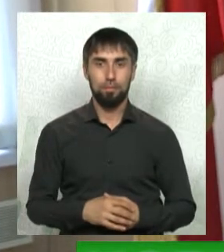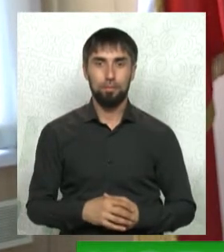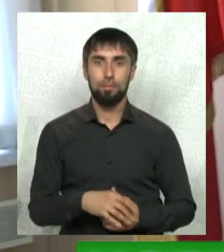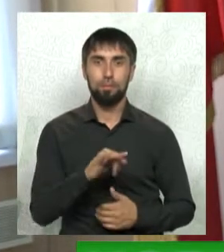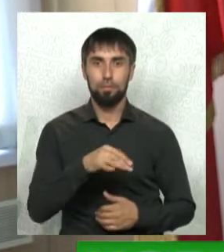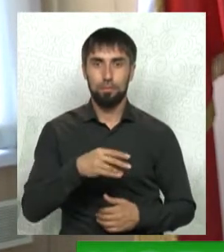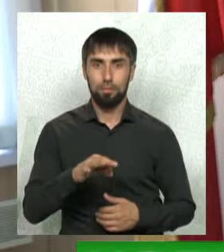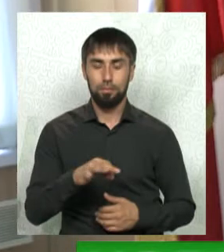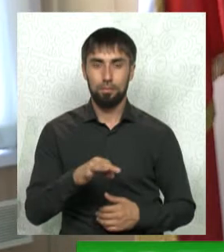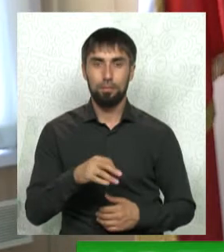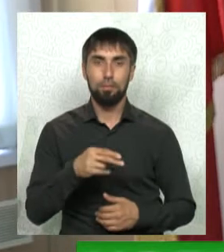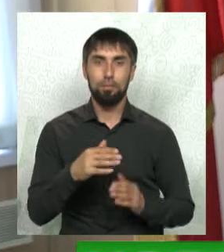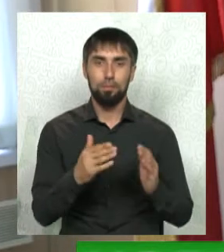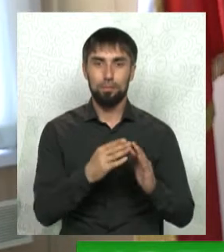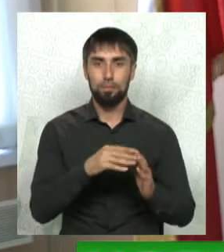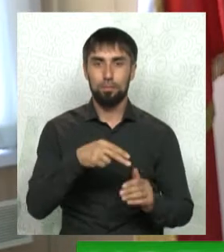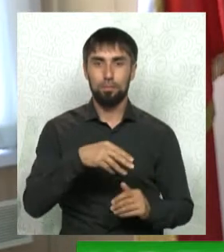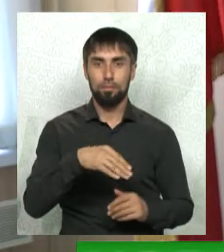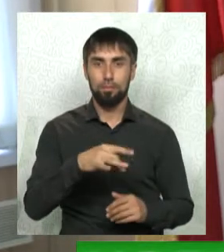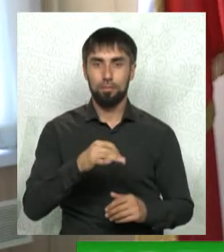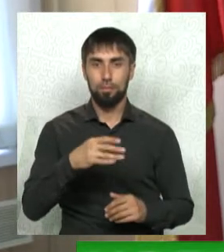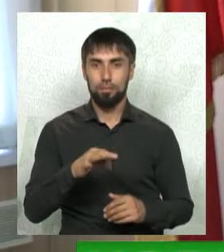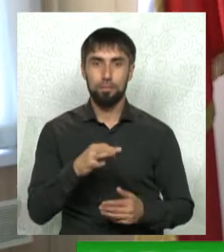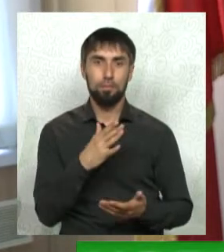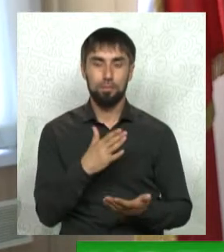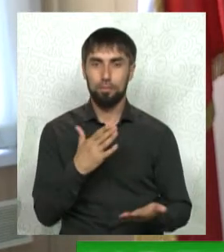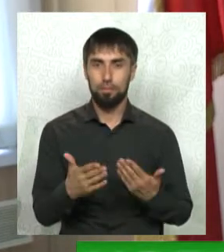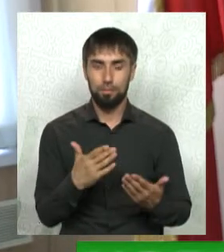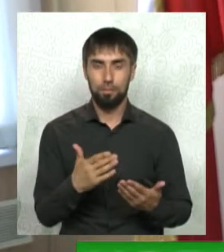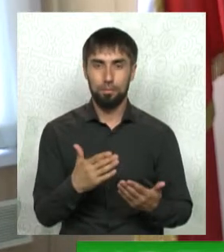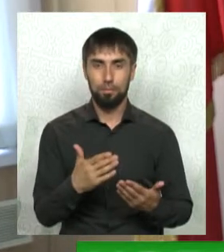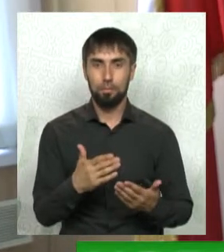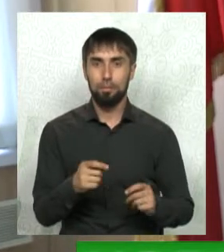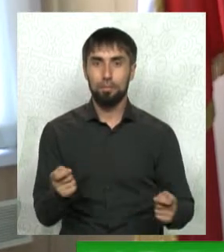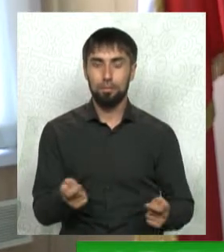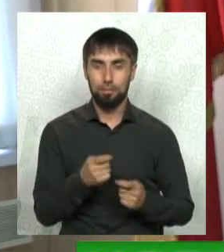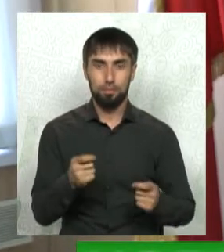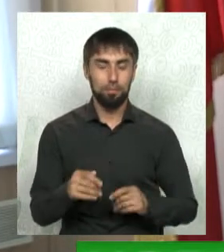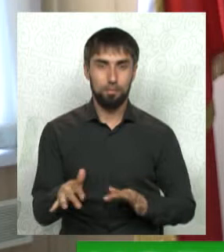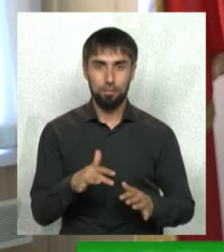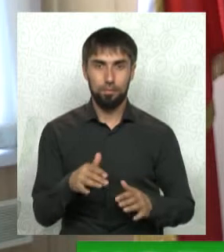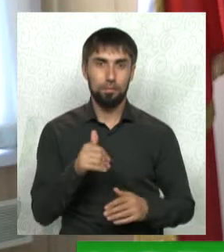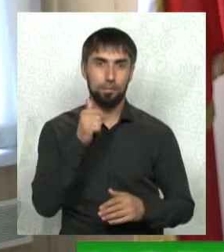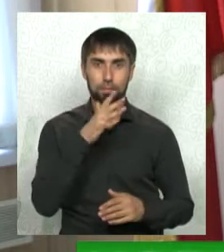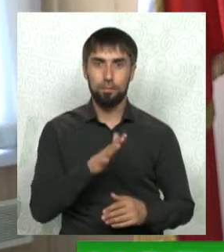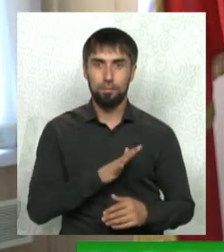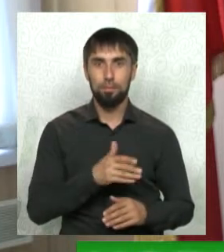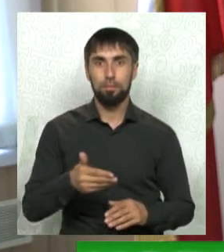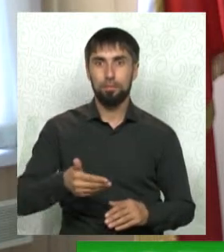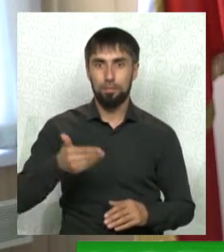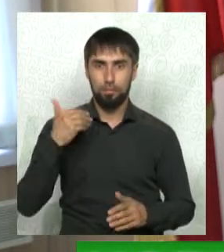именно вот в домах торжеств. То есть есть свадебные мероприятия, которые были